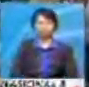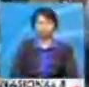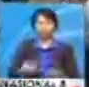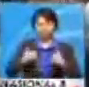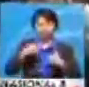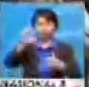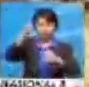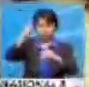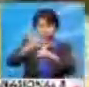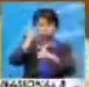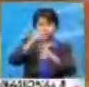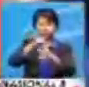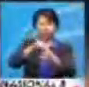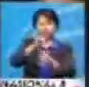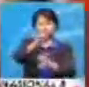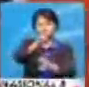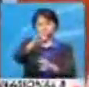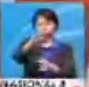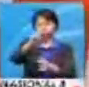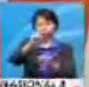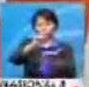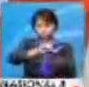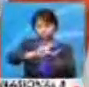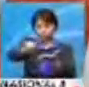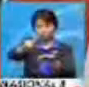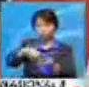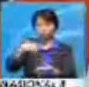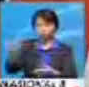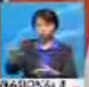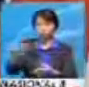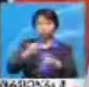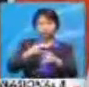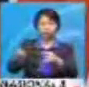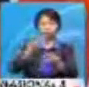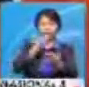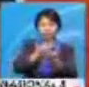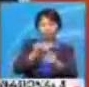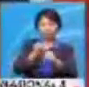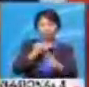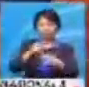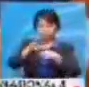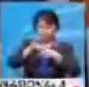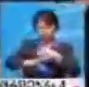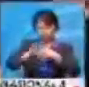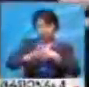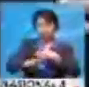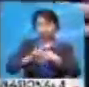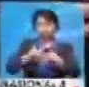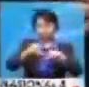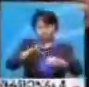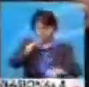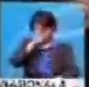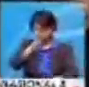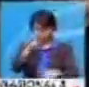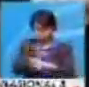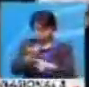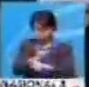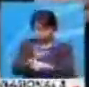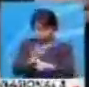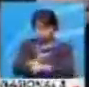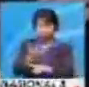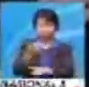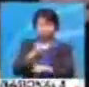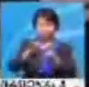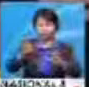Berbaki 5 bulan atau 20 minggu sebelum ke Brazil, Azizul yang baru pulih daripada kecederaan otot mahu terus fokus kepada latihan dan paling